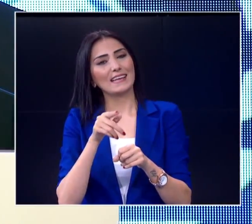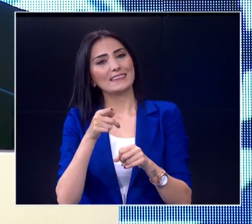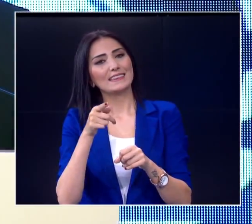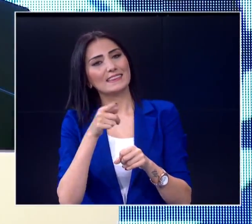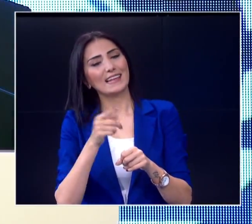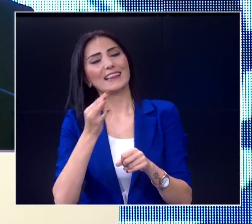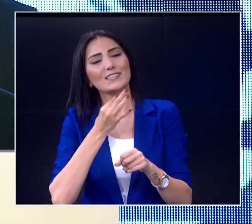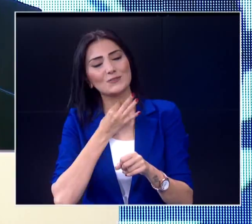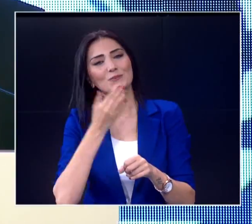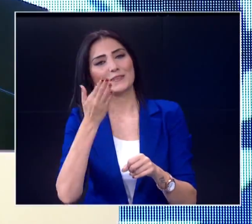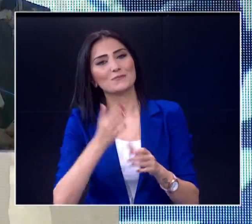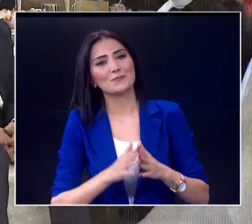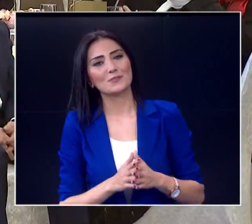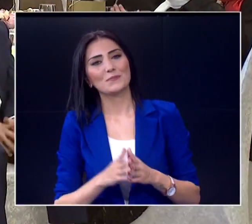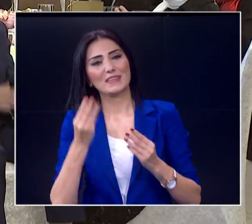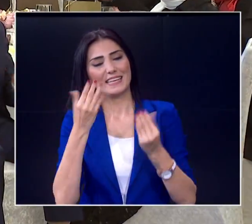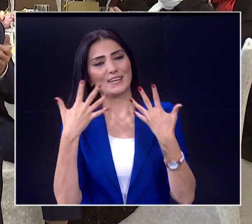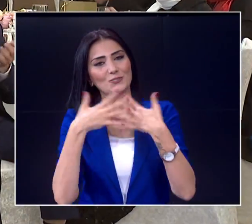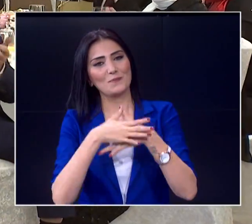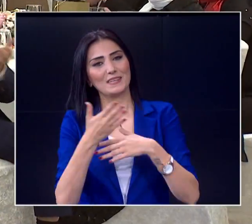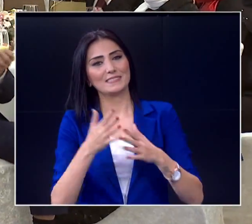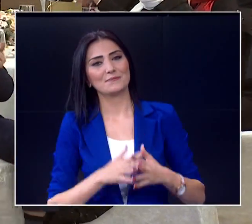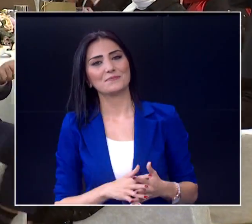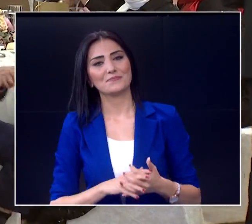hoşgörünüze teşekkür ediyorum. İyi akşamlar.